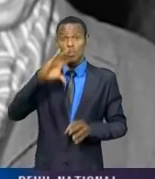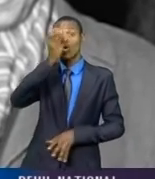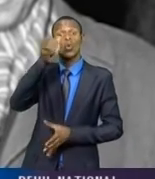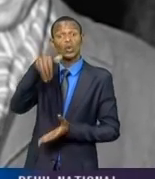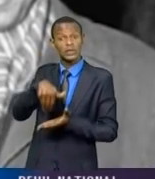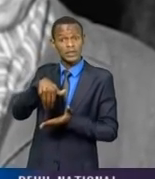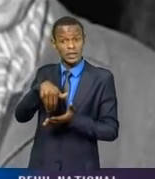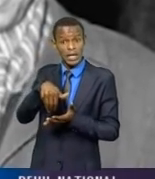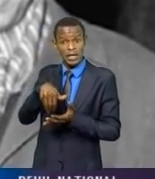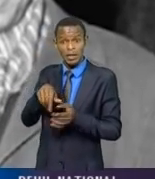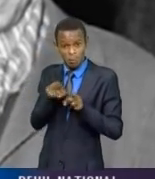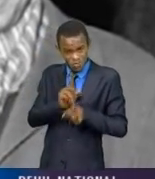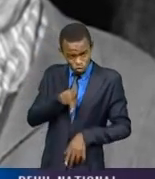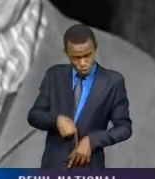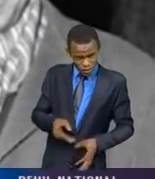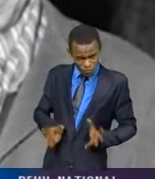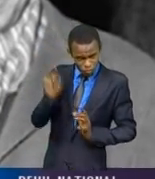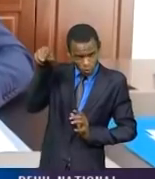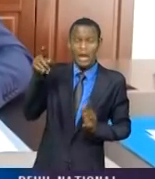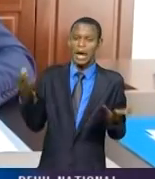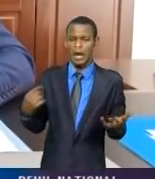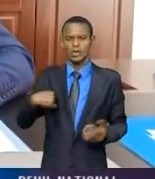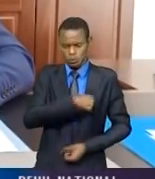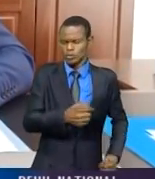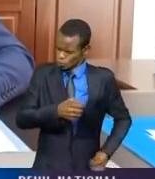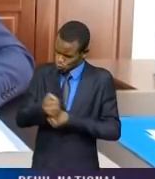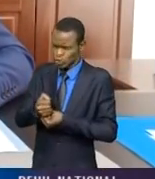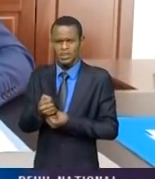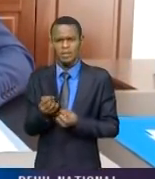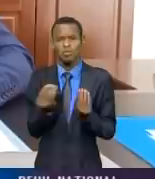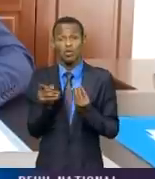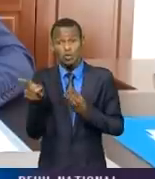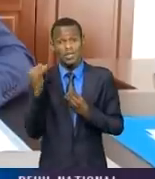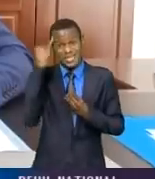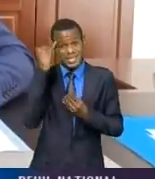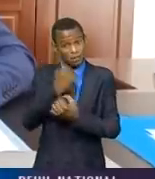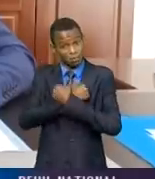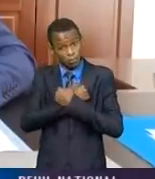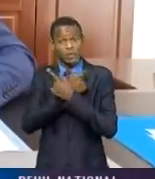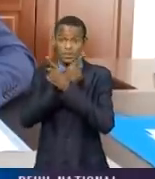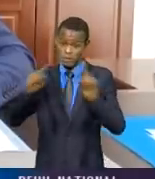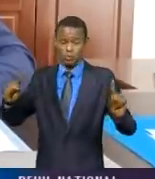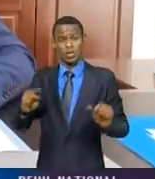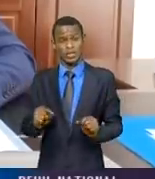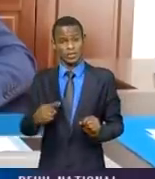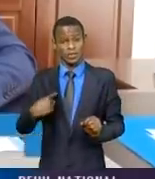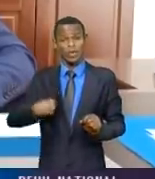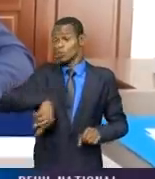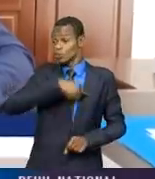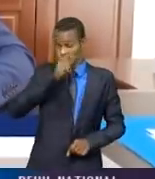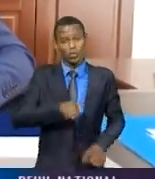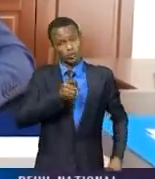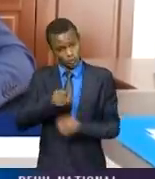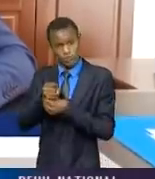contentent son combat politique ou la dignité pour la démocratie ou en nous je demande aussi à thoune et